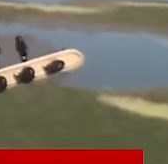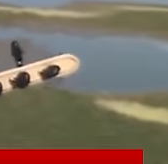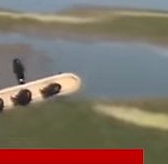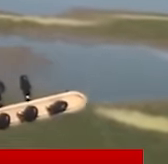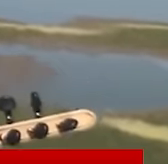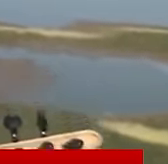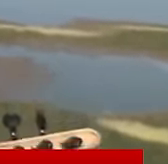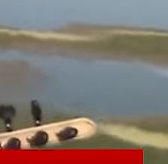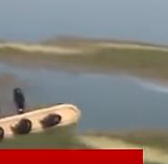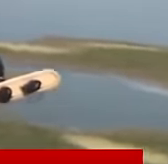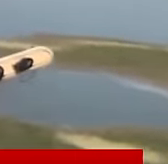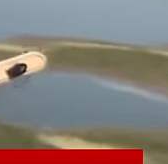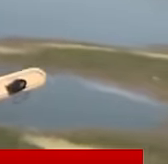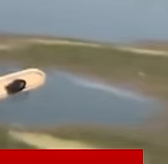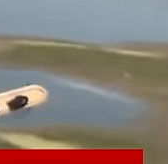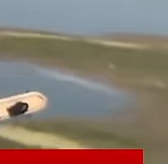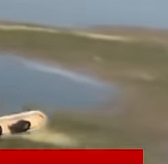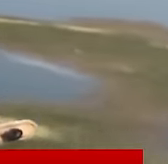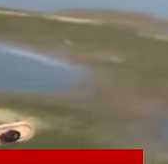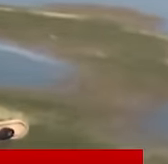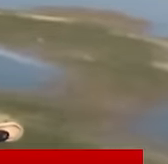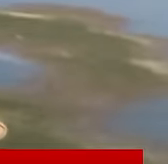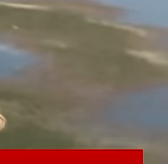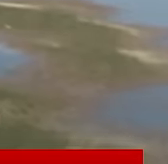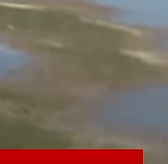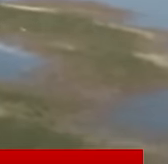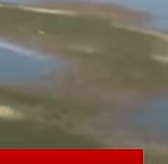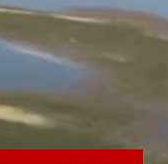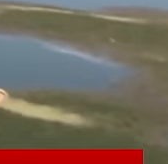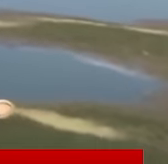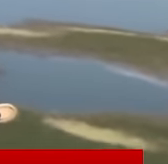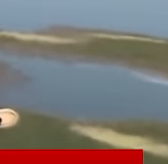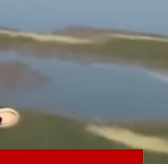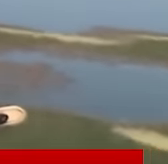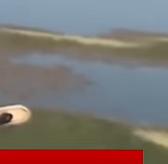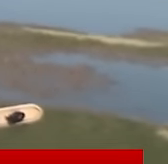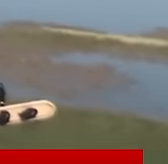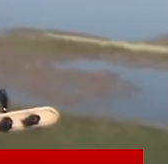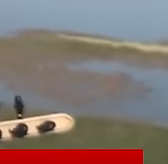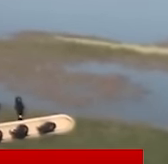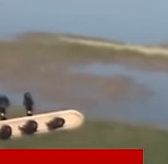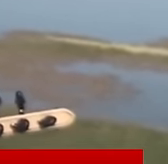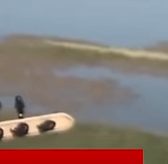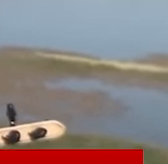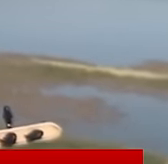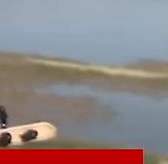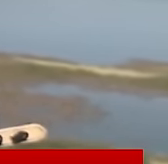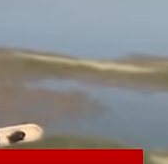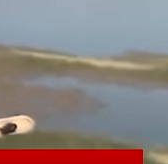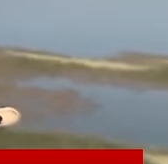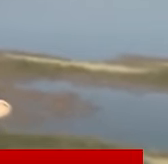Geldim boyunu boyuma. göçtüm de geldim.